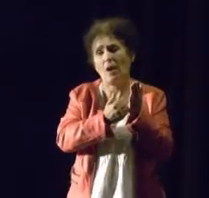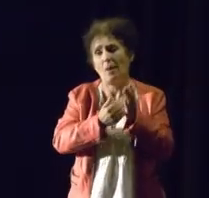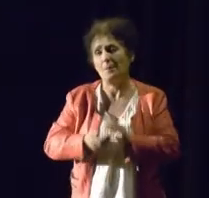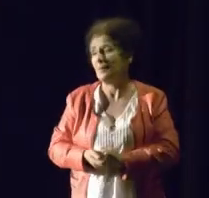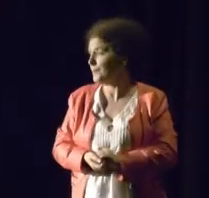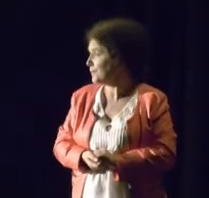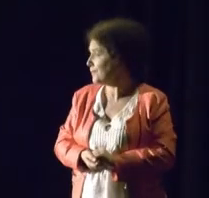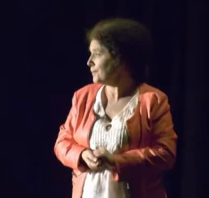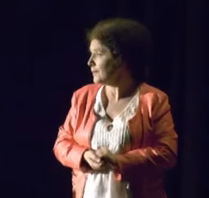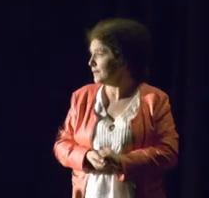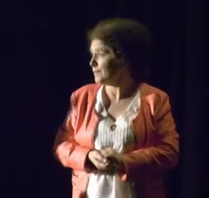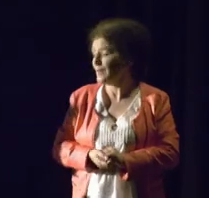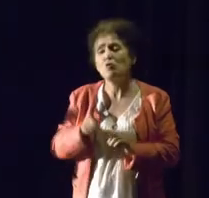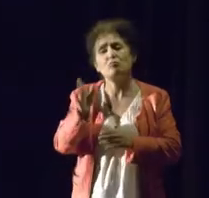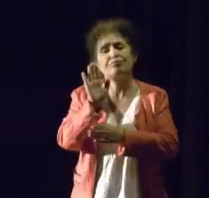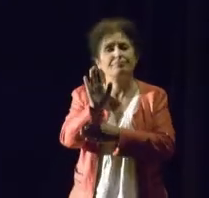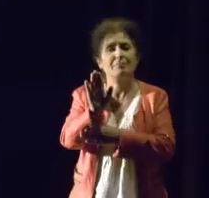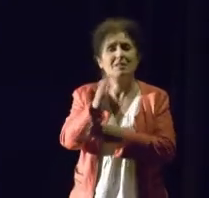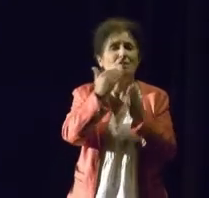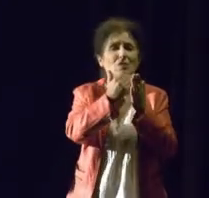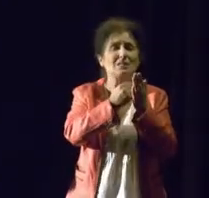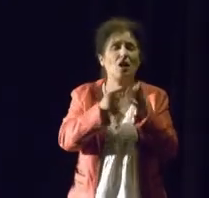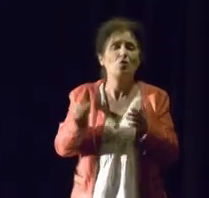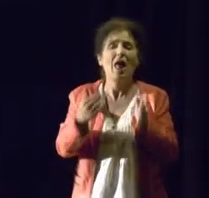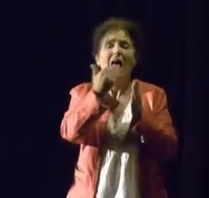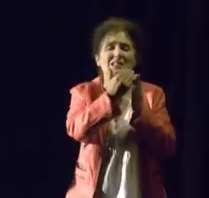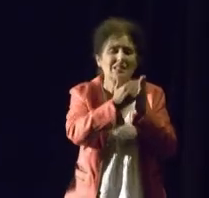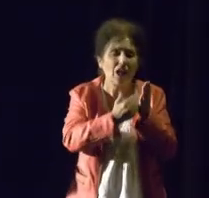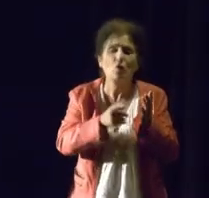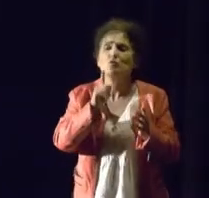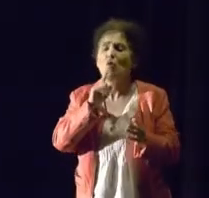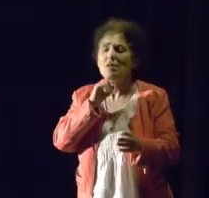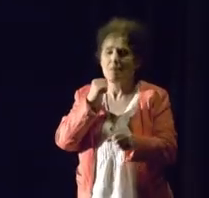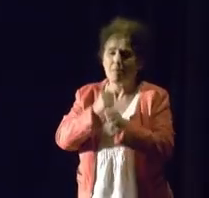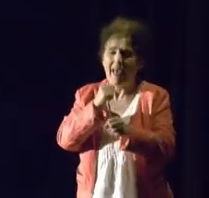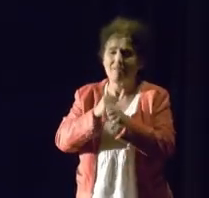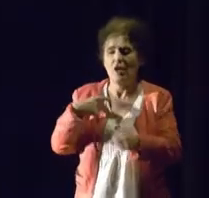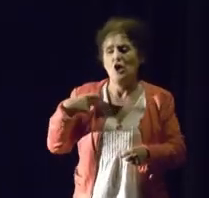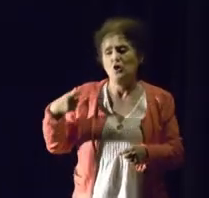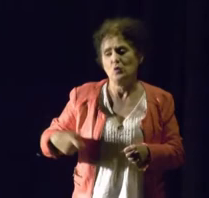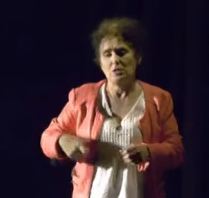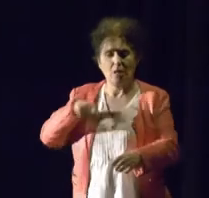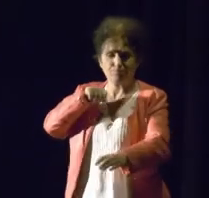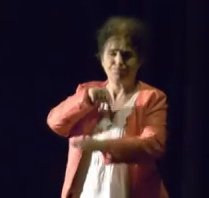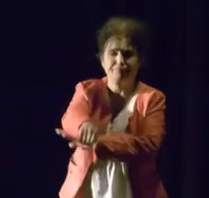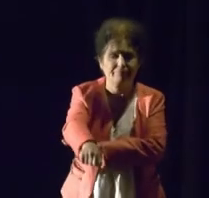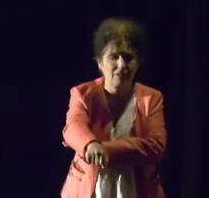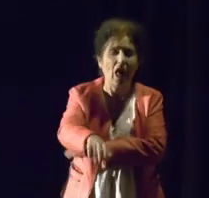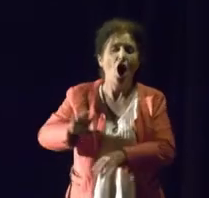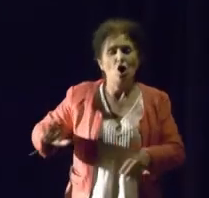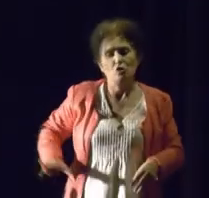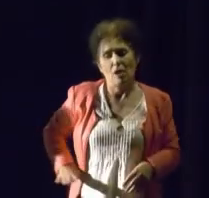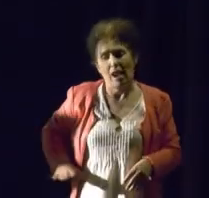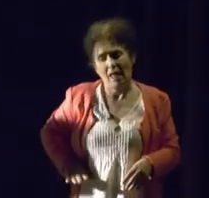всушност представува закон со кој што се врши социјален притисок